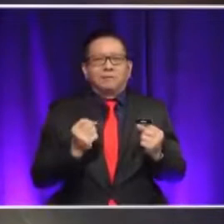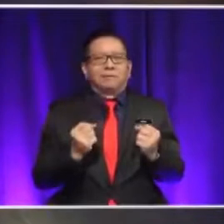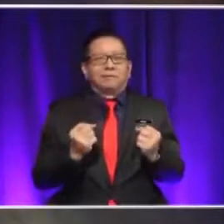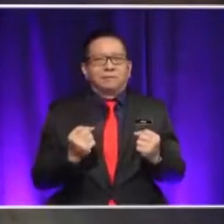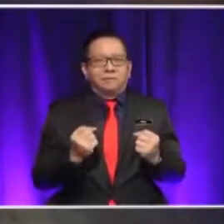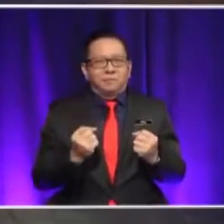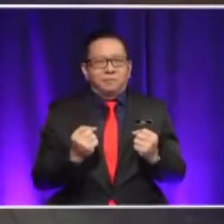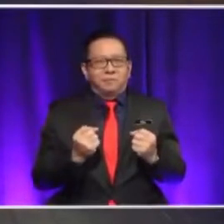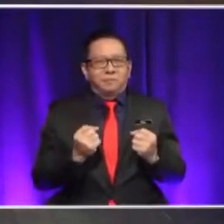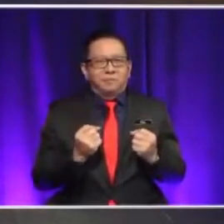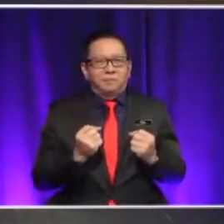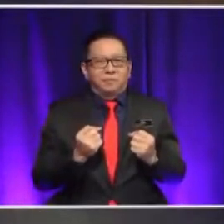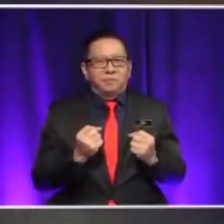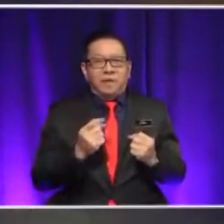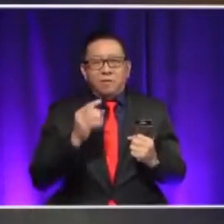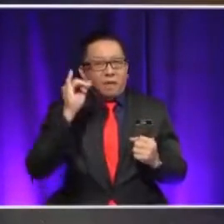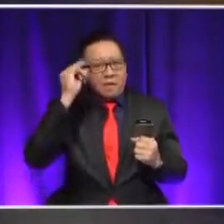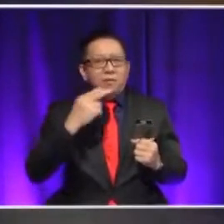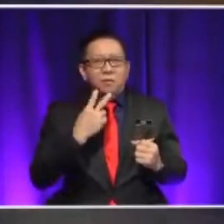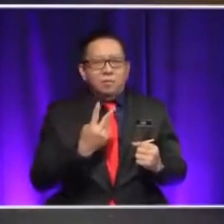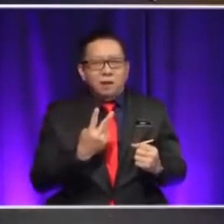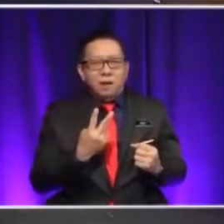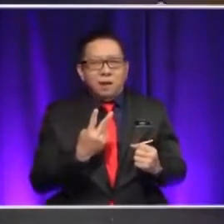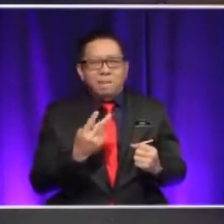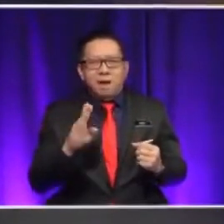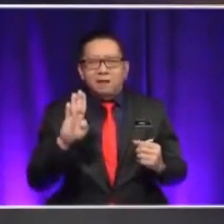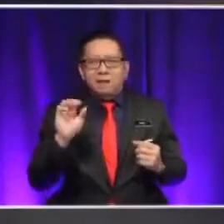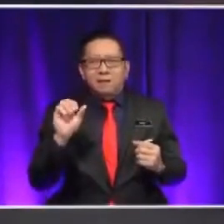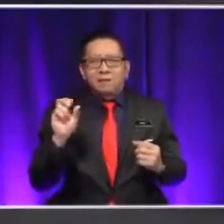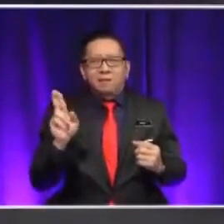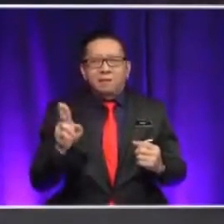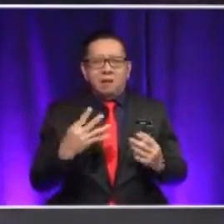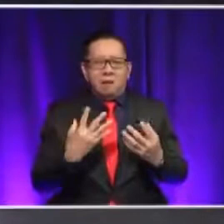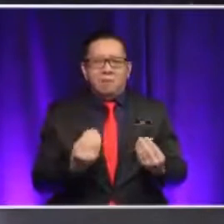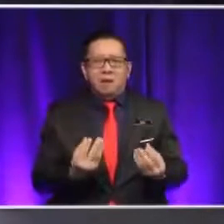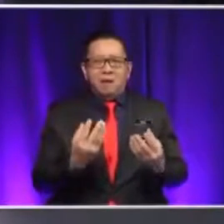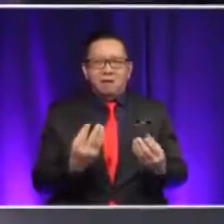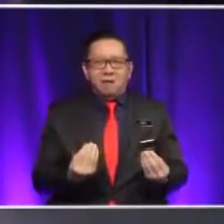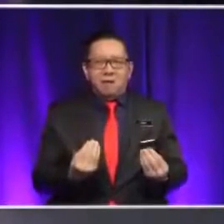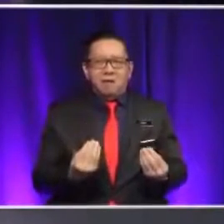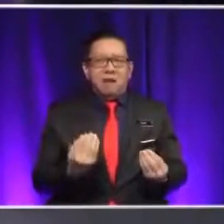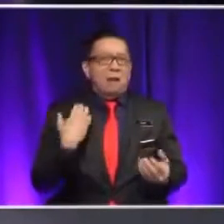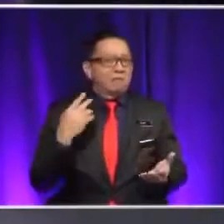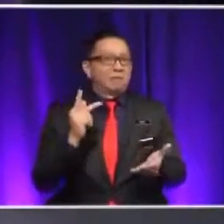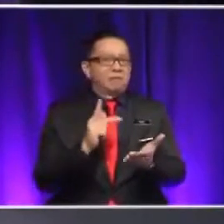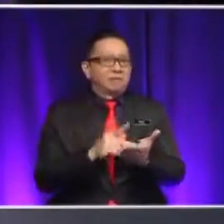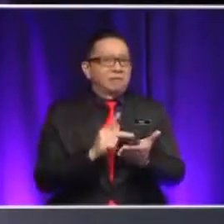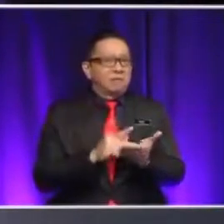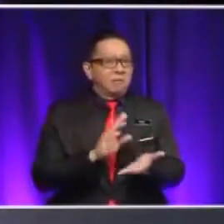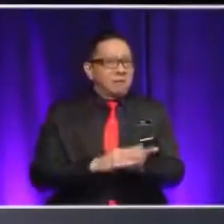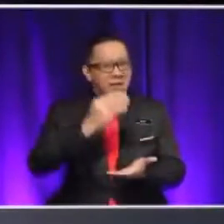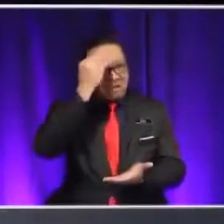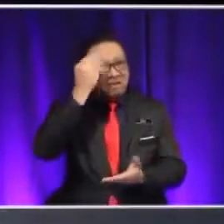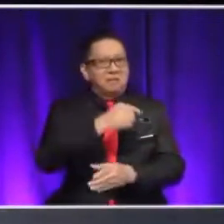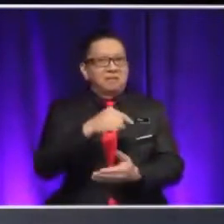tahu-tahu satu perkataan tadi basah Oke basah-basah dengan tajuk pembelajaran